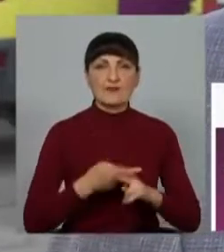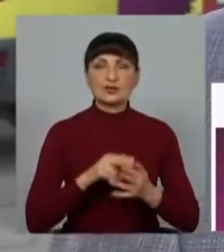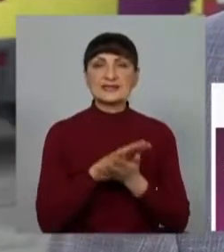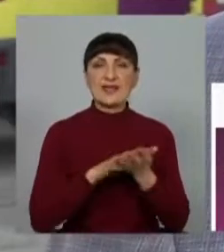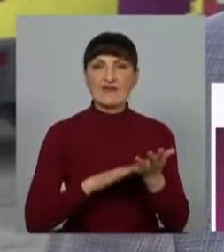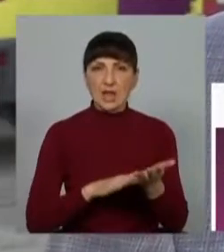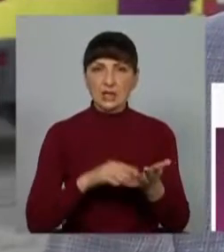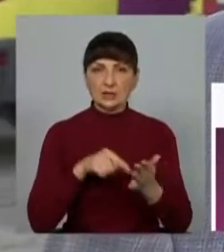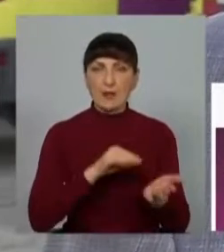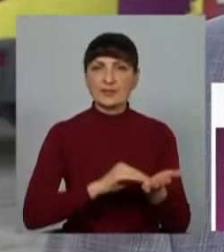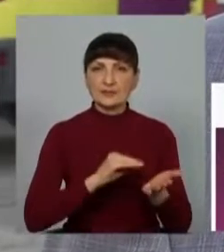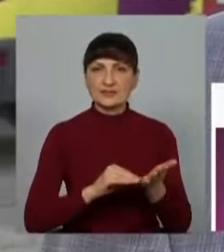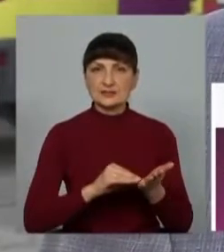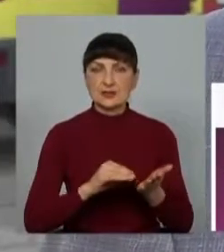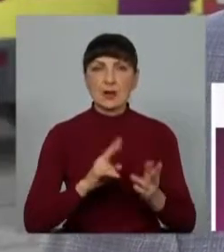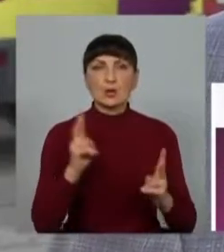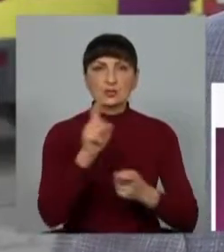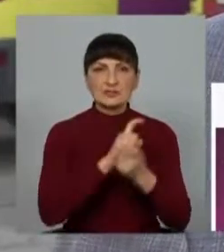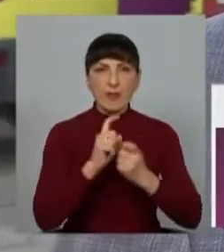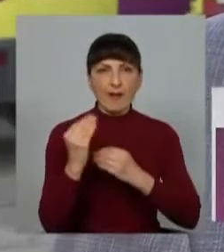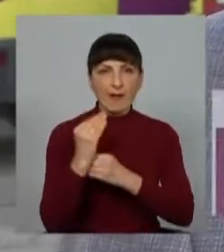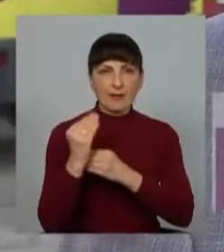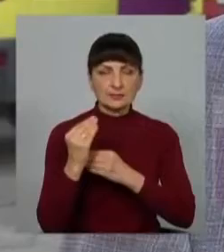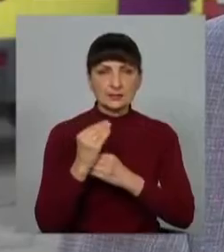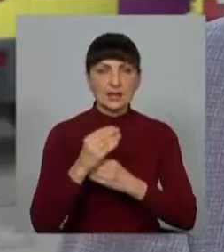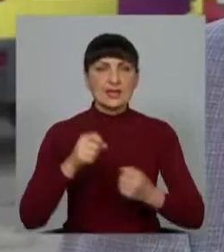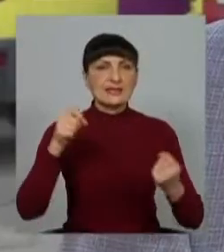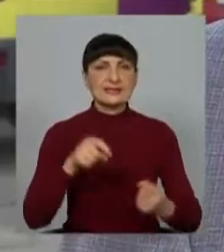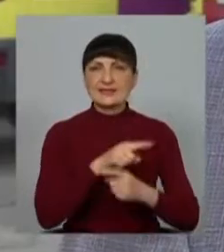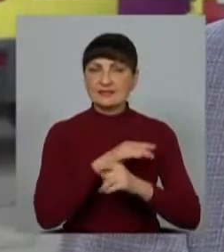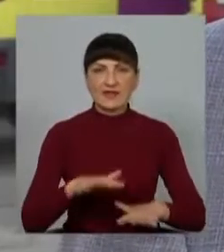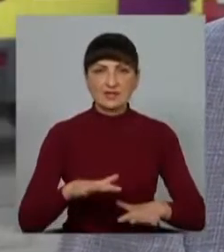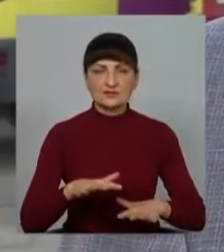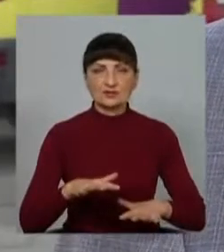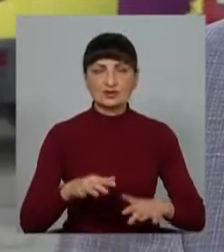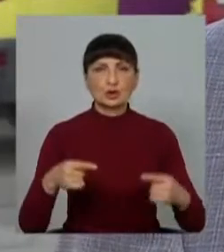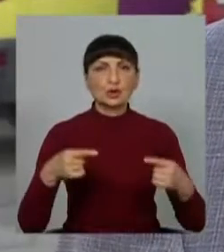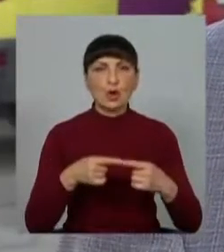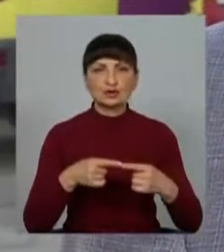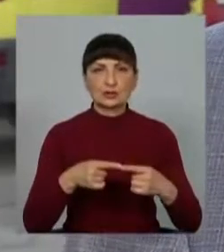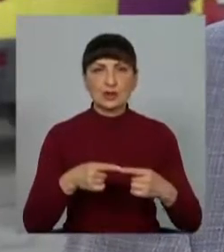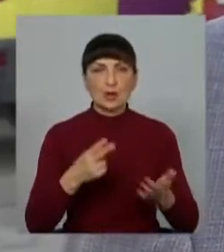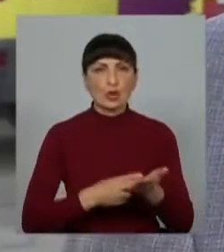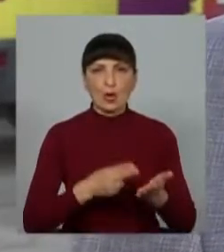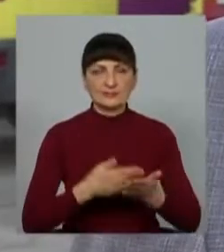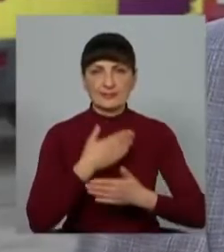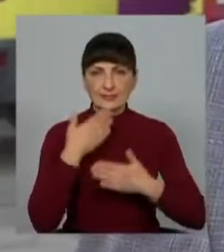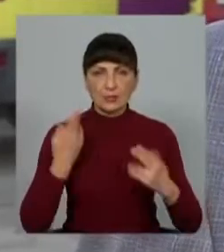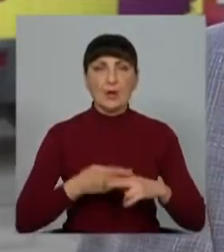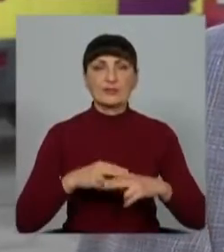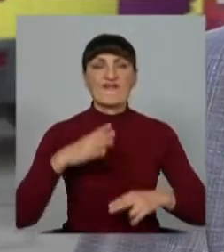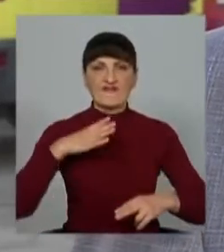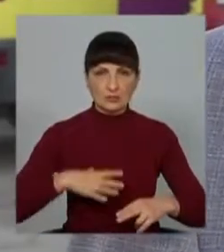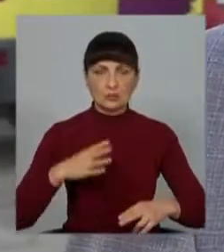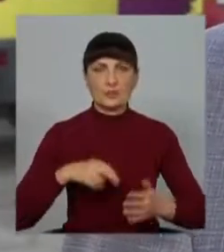заявлении указываются порочащие и несоответствующие действительности обстоятельства. Поэтому я